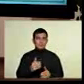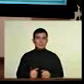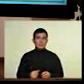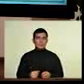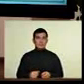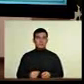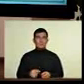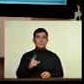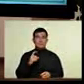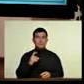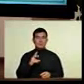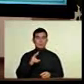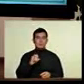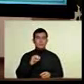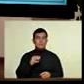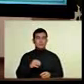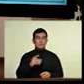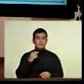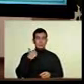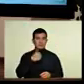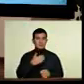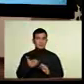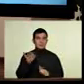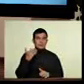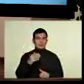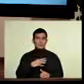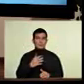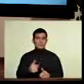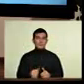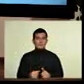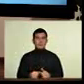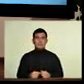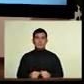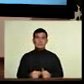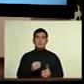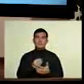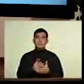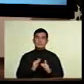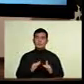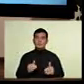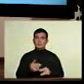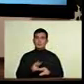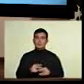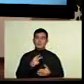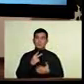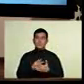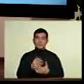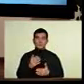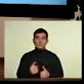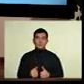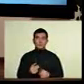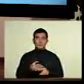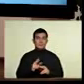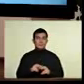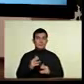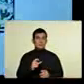100 лет назад появились его стихи. Ребята, посмотрите внимательно на эти